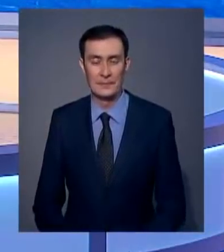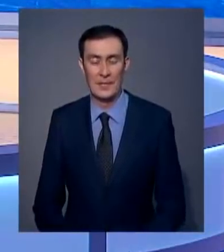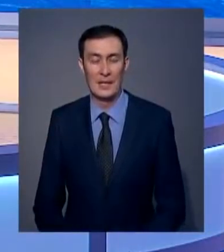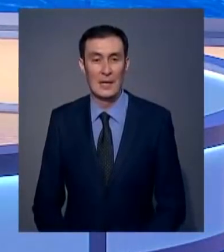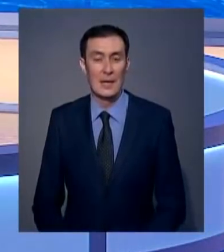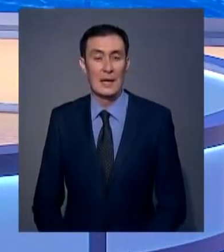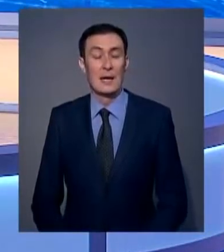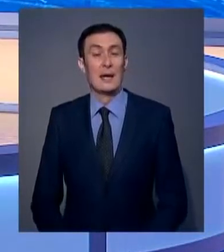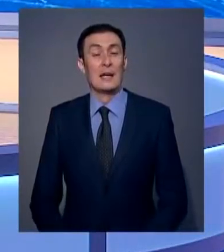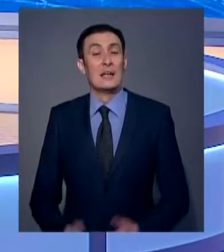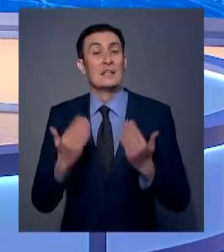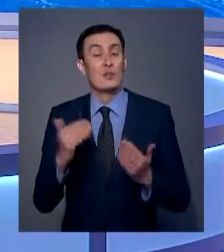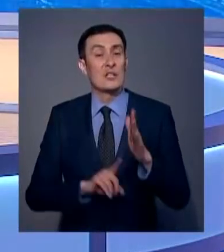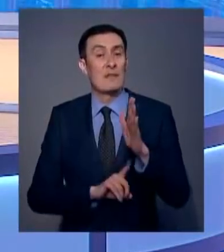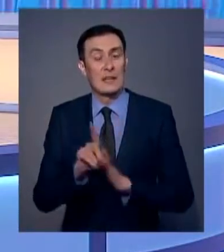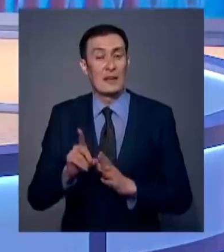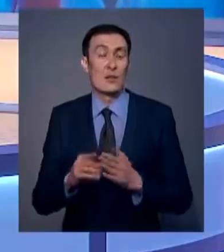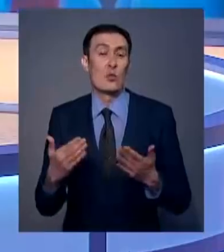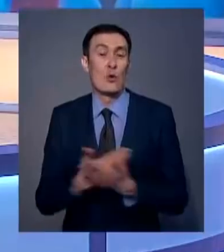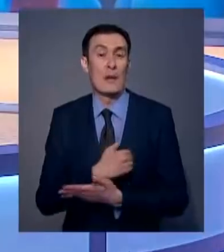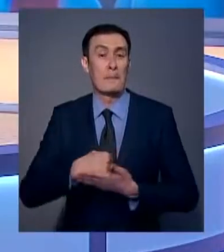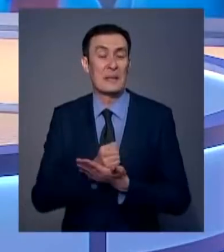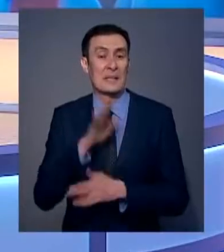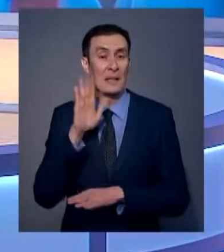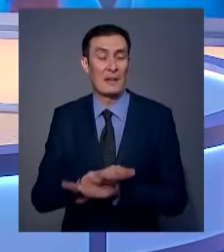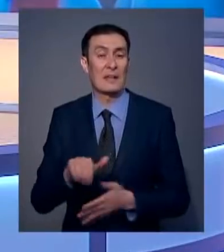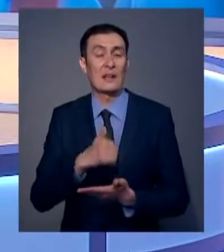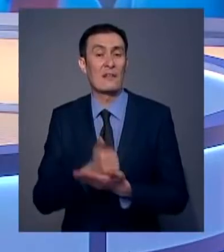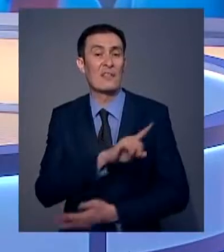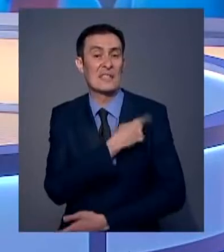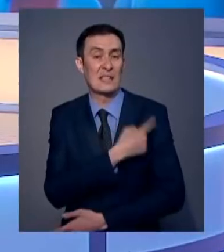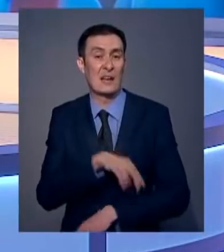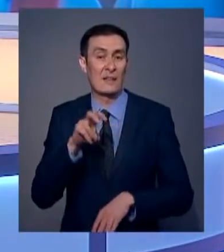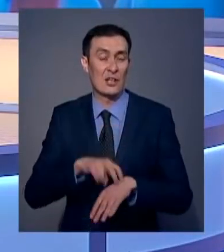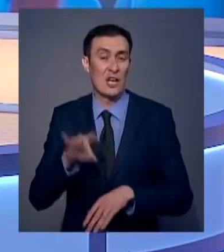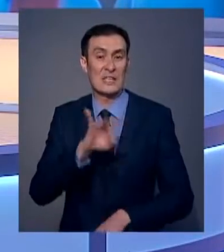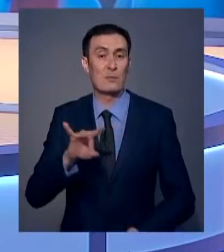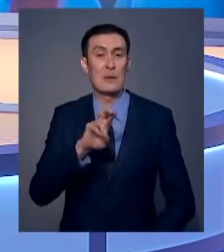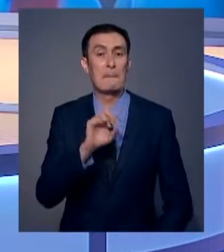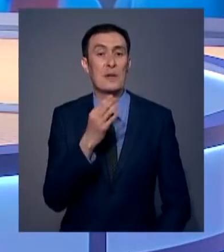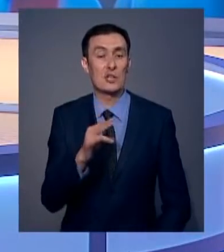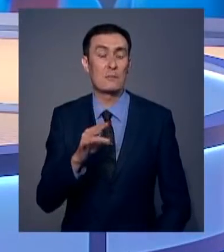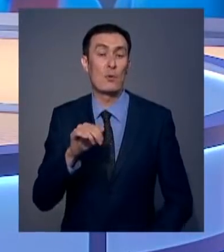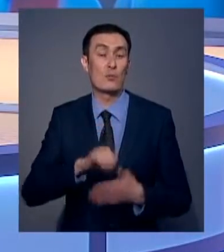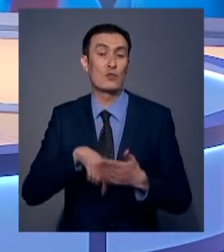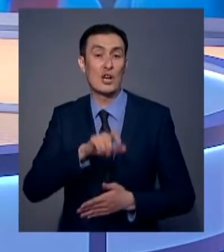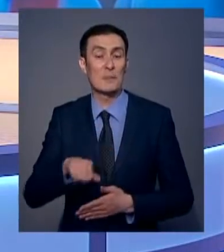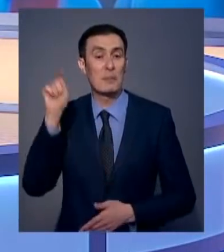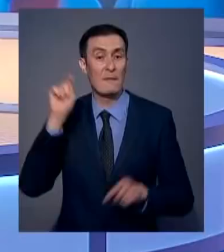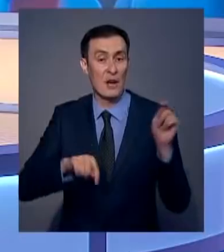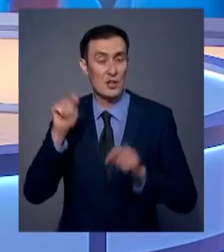Другим темам. С сегодняшнего дня в силу вступило новое постановление главного санитарного врача республики Жандарбека Бекшина в отношении граждан, прибывающих